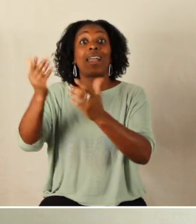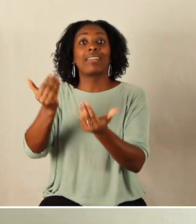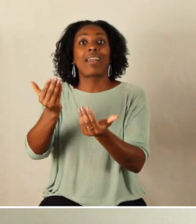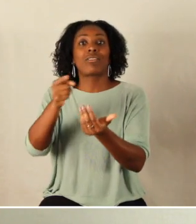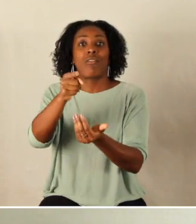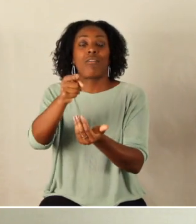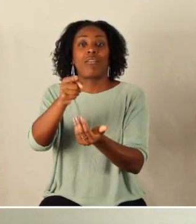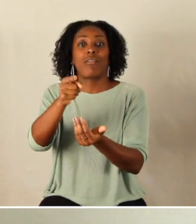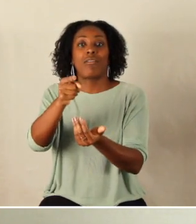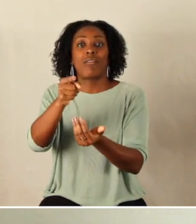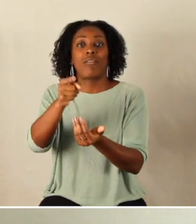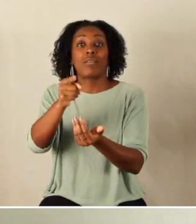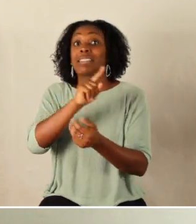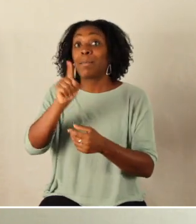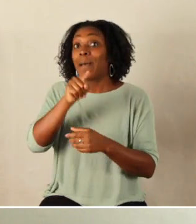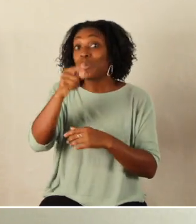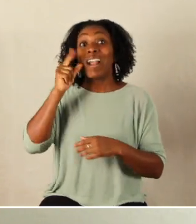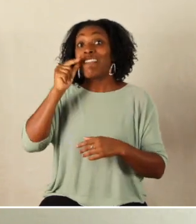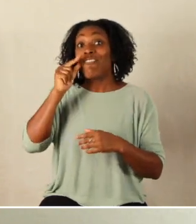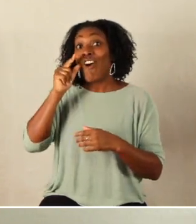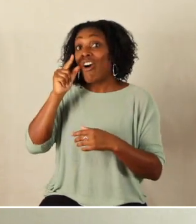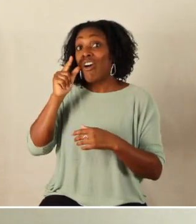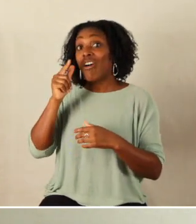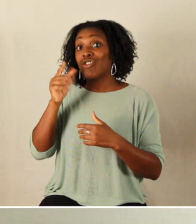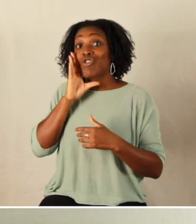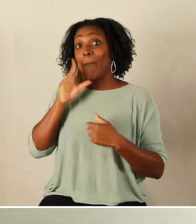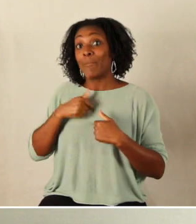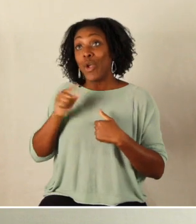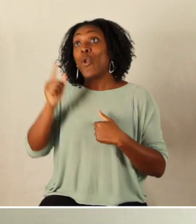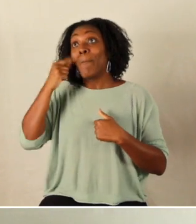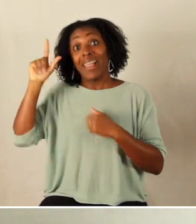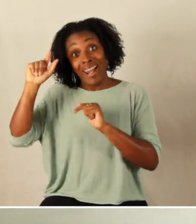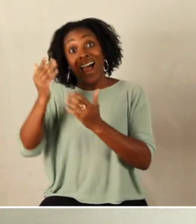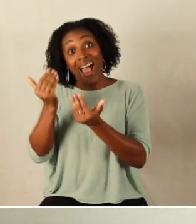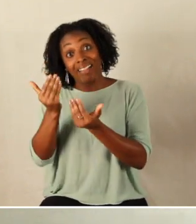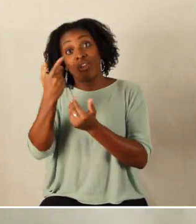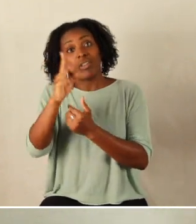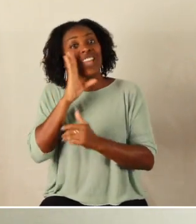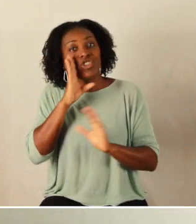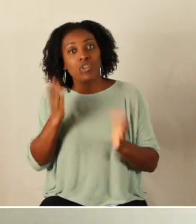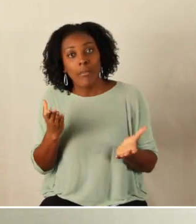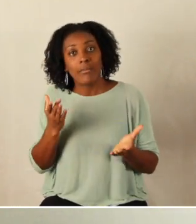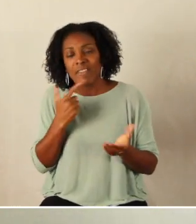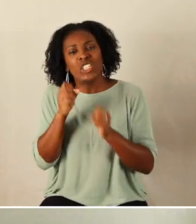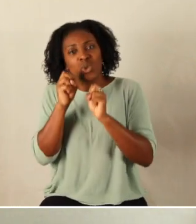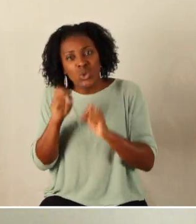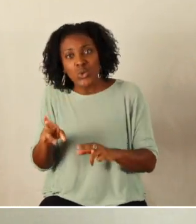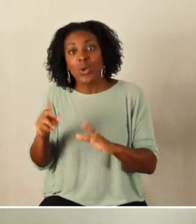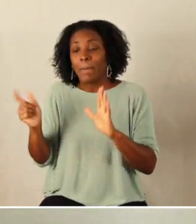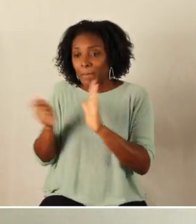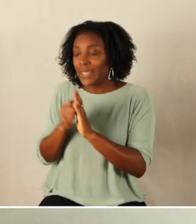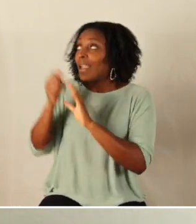t'attend. Ce n'est pas seulement toi qui fais l'effort d'eux, c'est que le Père t'attend. C'est ça notre sécurité. C'est que tu es sûr que quand tu